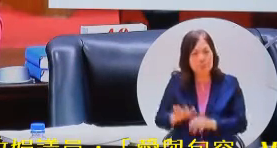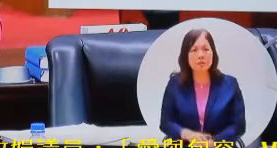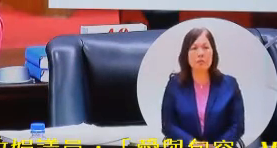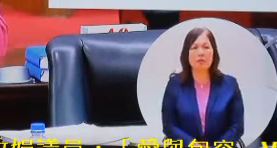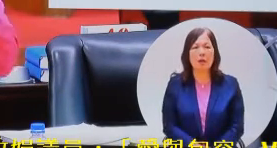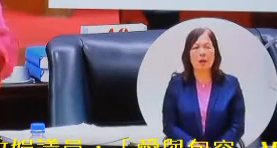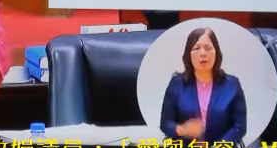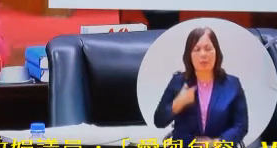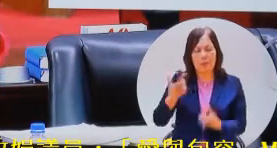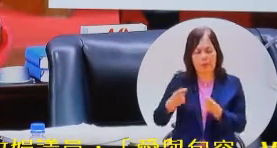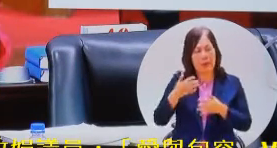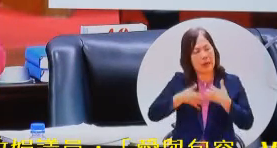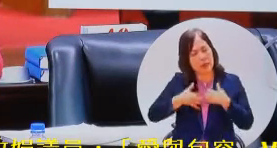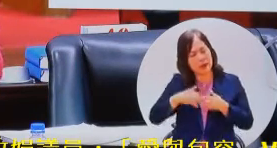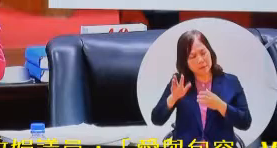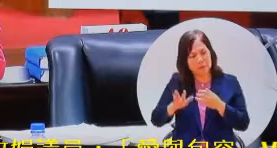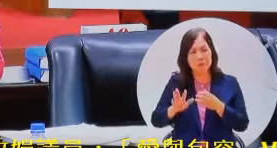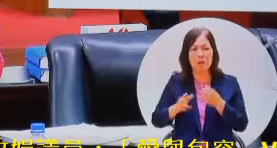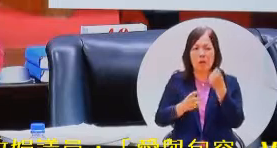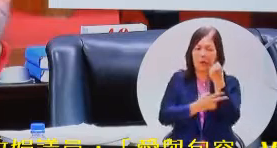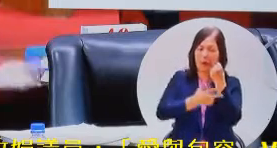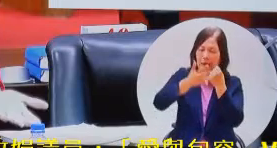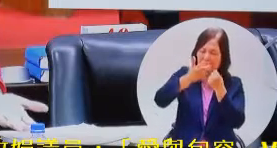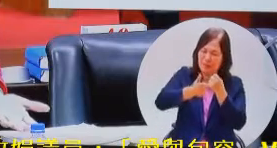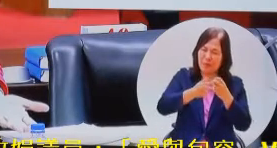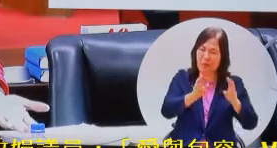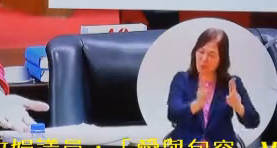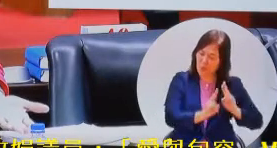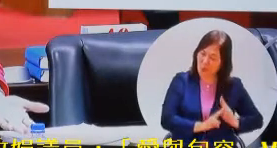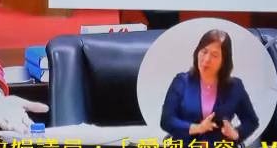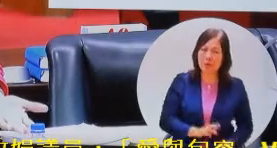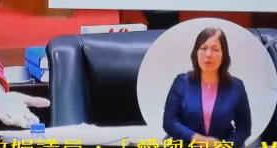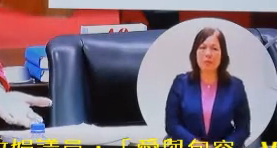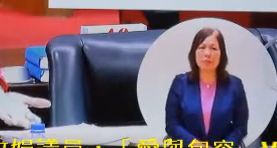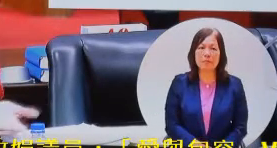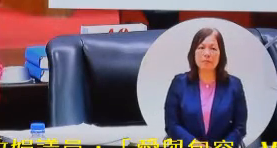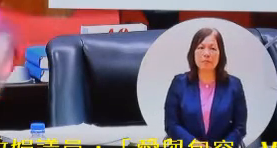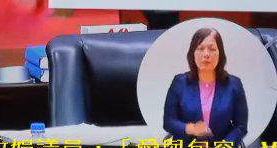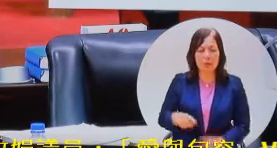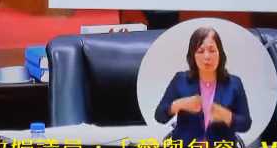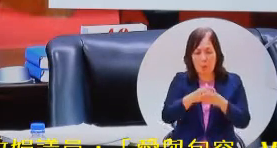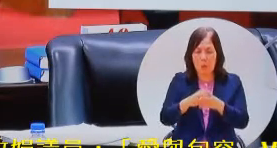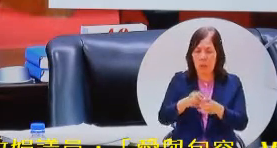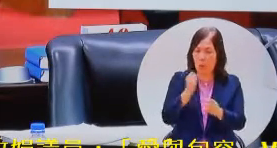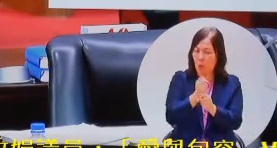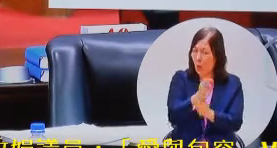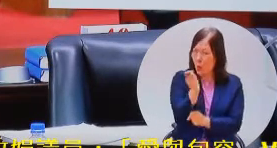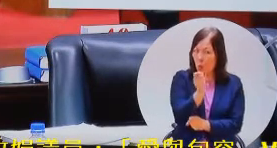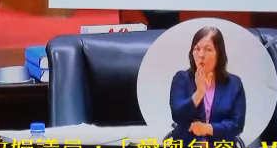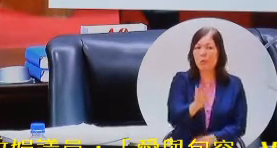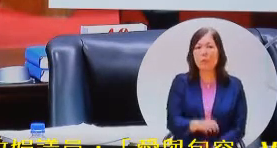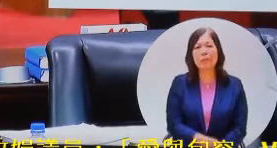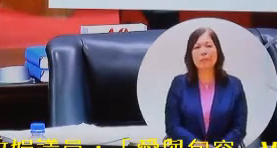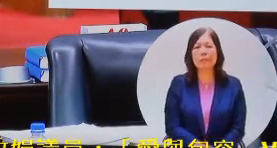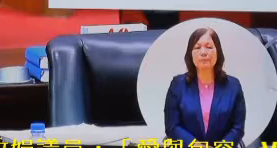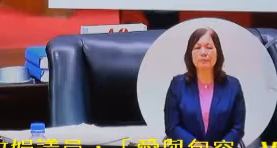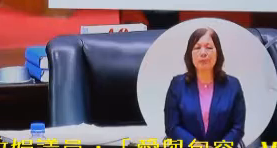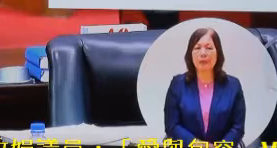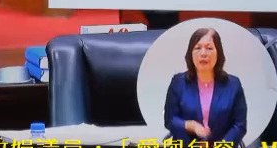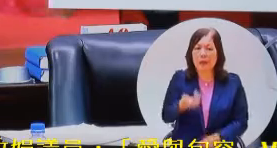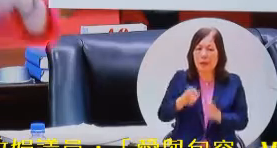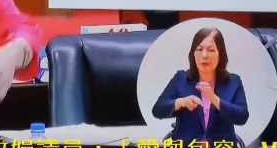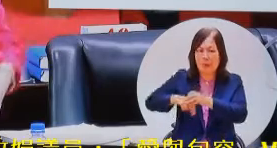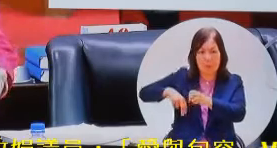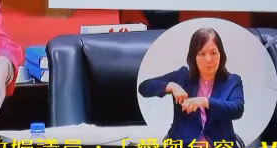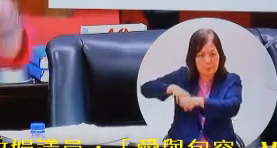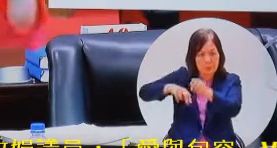高兴，里长也相当感动，这么有效率的事是很对，包括刚刚我讲的这个足球场也是